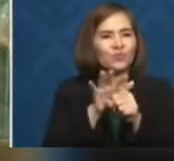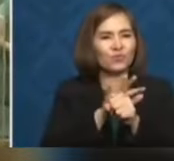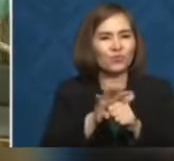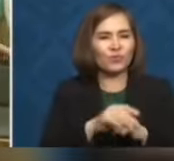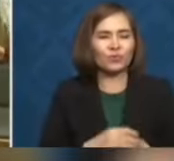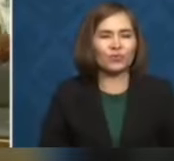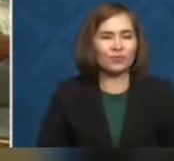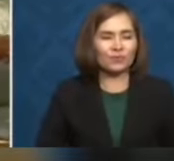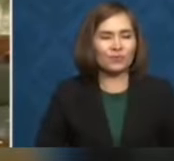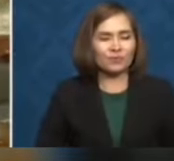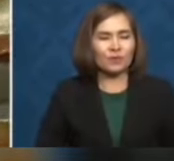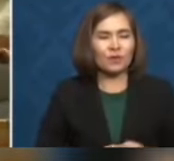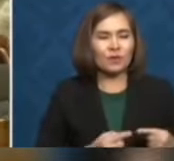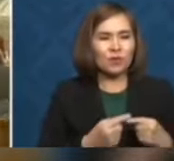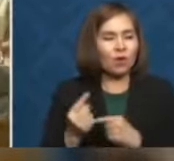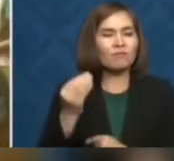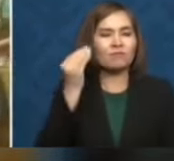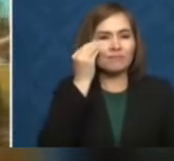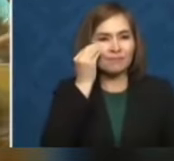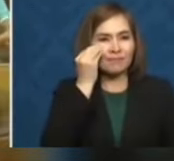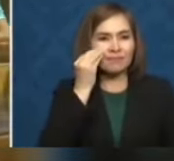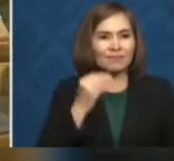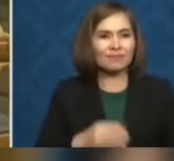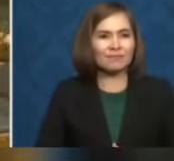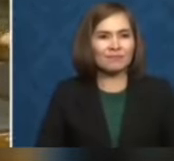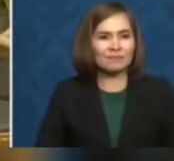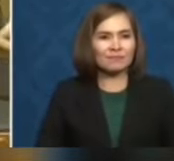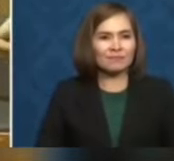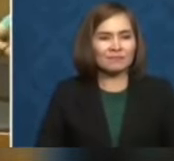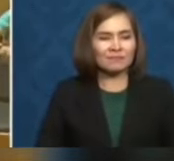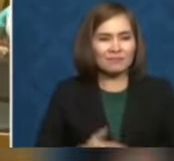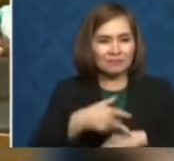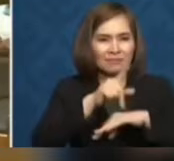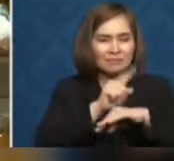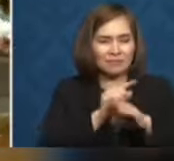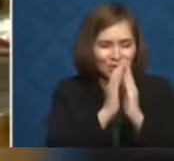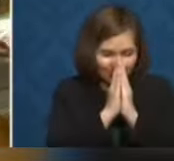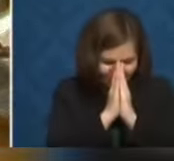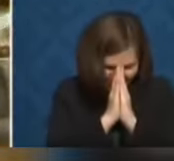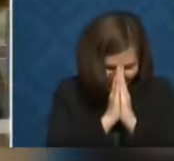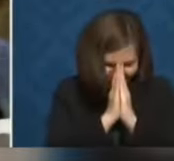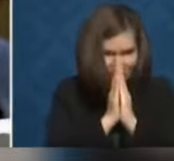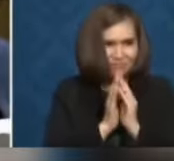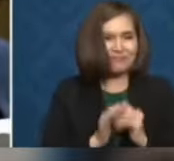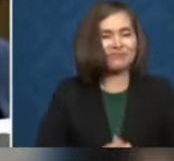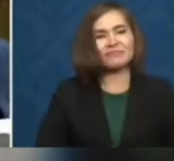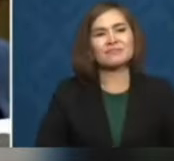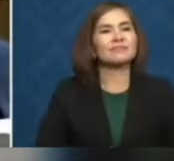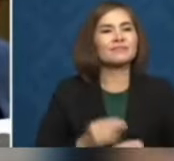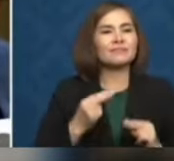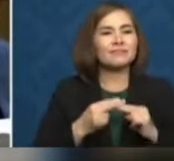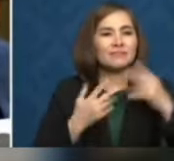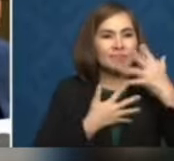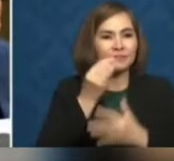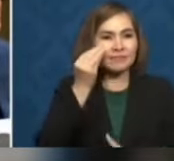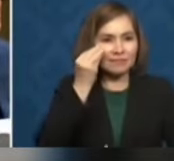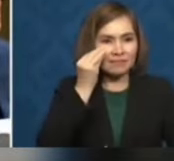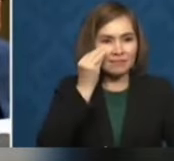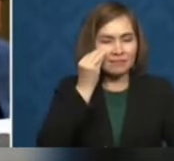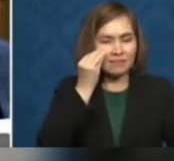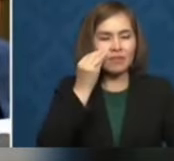ครับเชิญท่านพิธาลิ้มเจริญรัตน์ครับเรียนท่านประธานที่เคารพกระผมพิธาลิ้มเจริญรัตน์